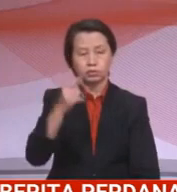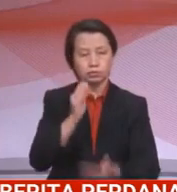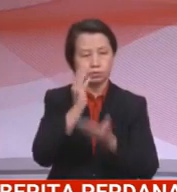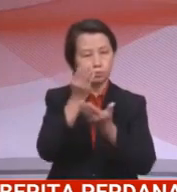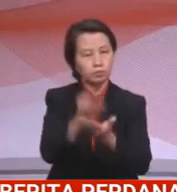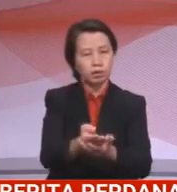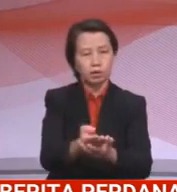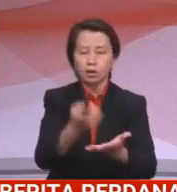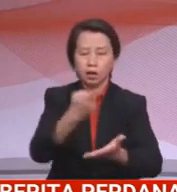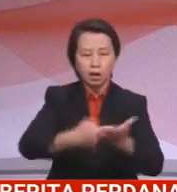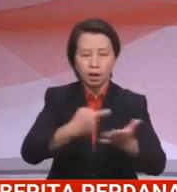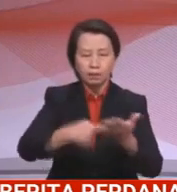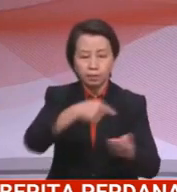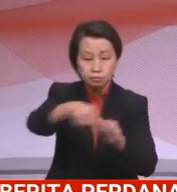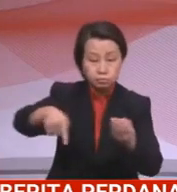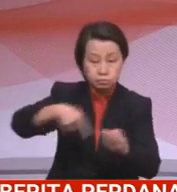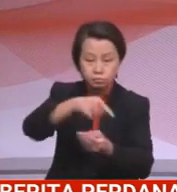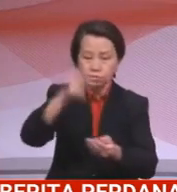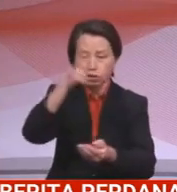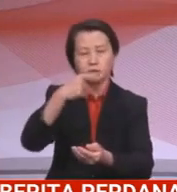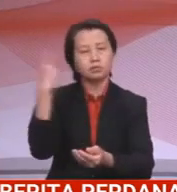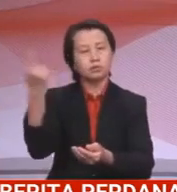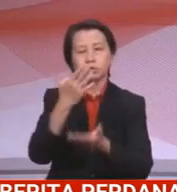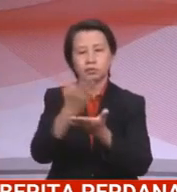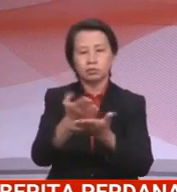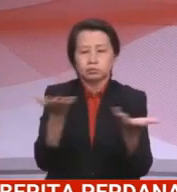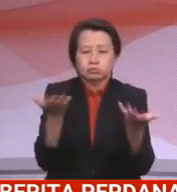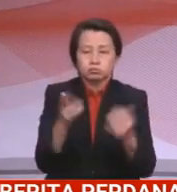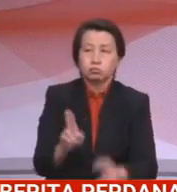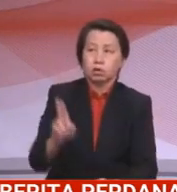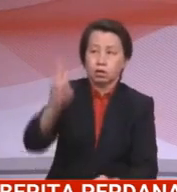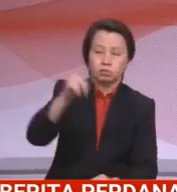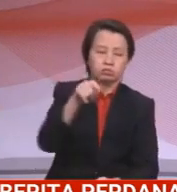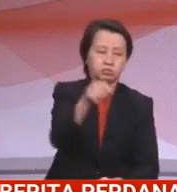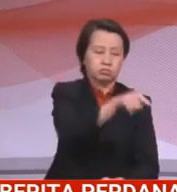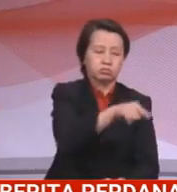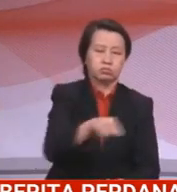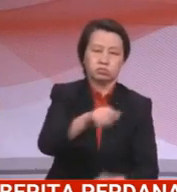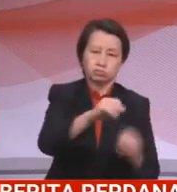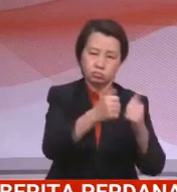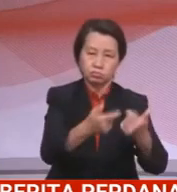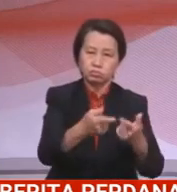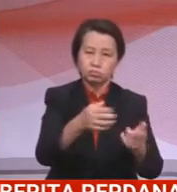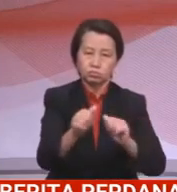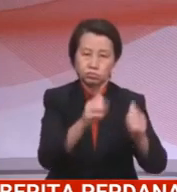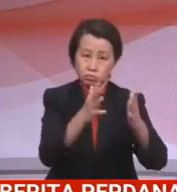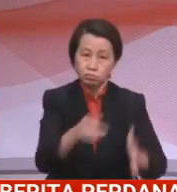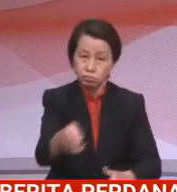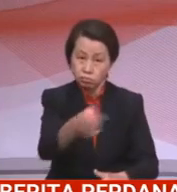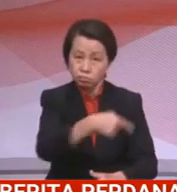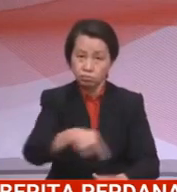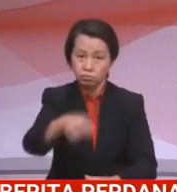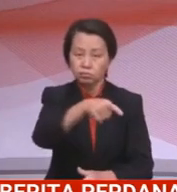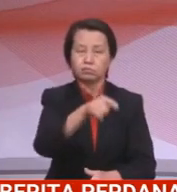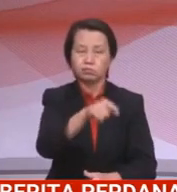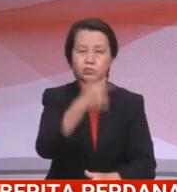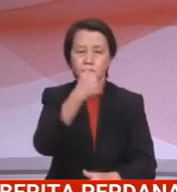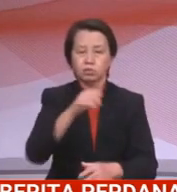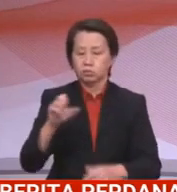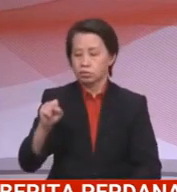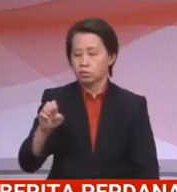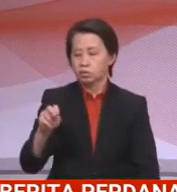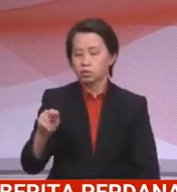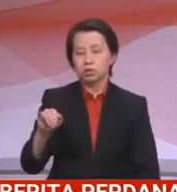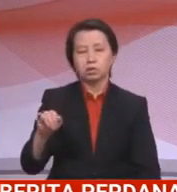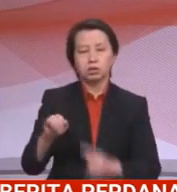membuat membantu tak kira aku situasi pun tapi itu pulang Pak De penghia lah Bapak Devi Miss sebab seni